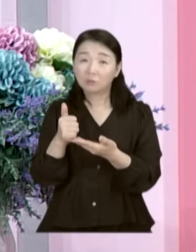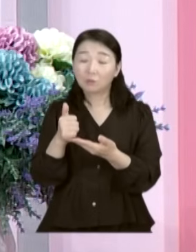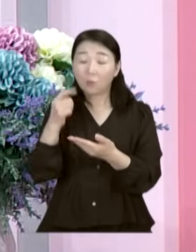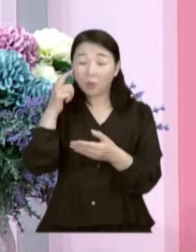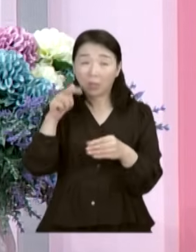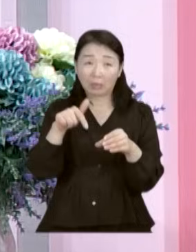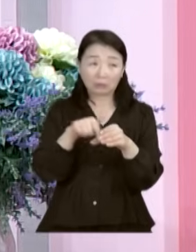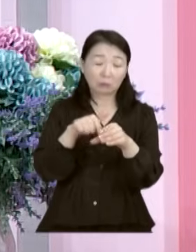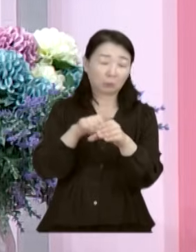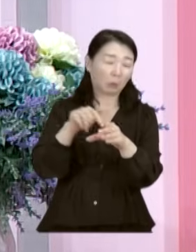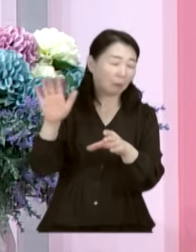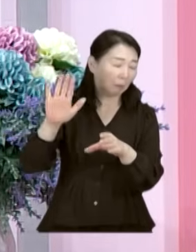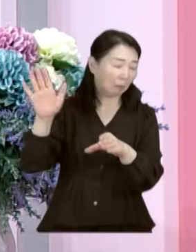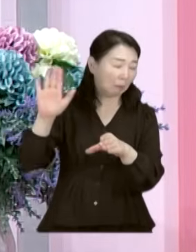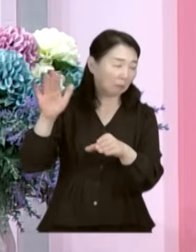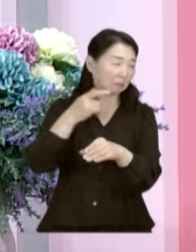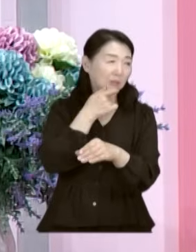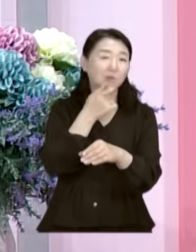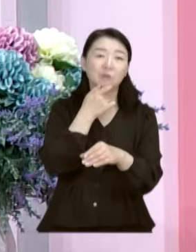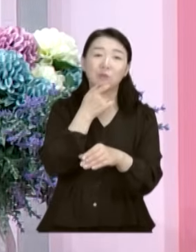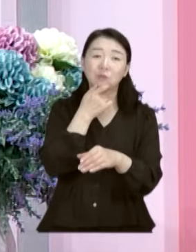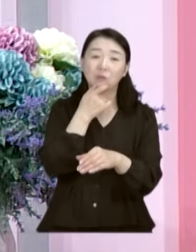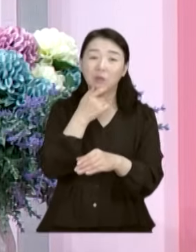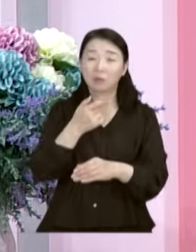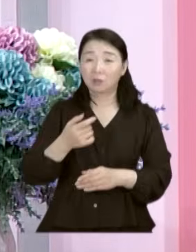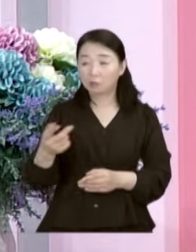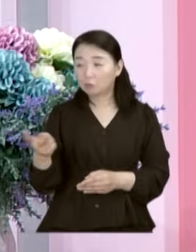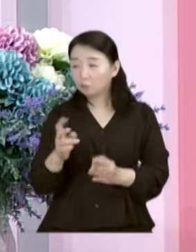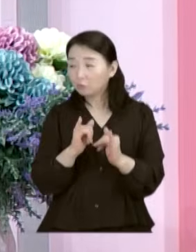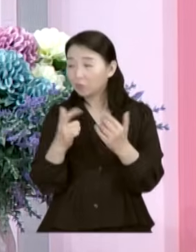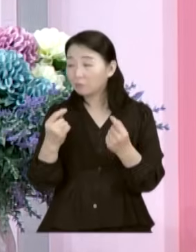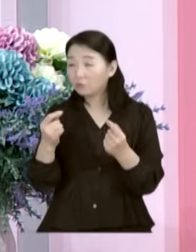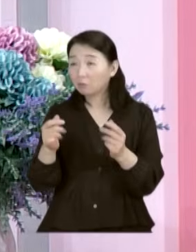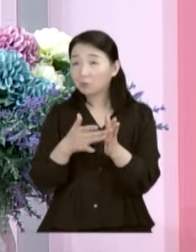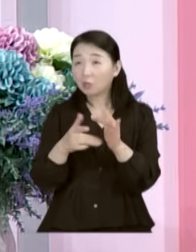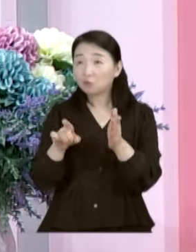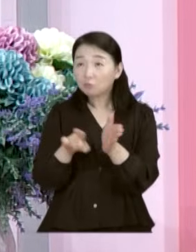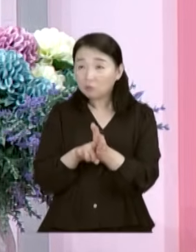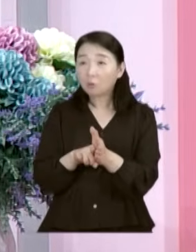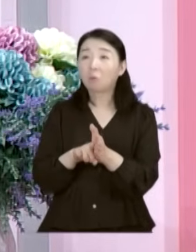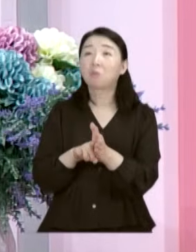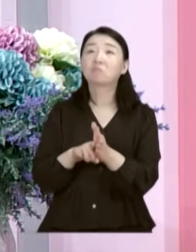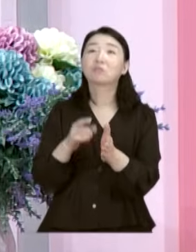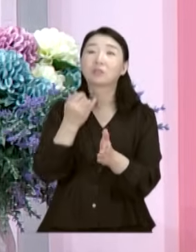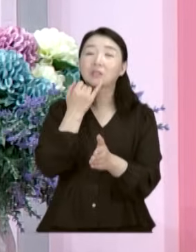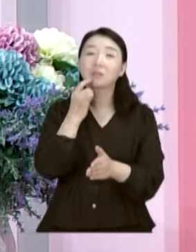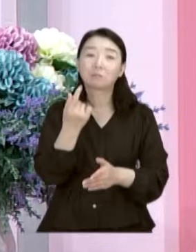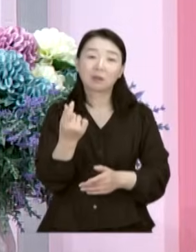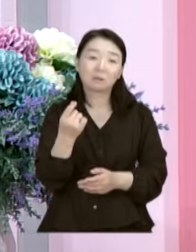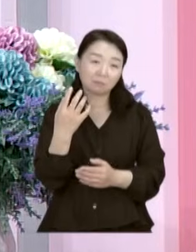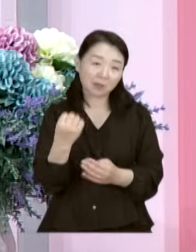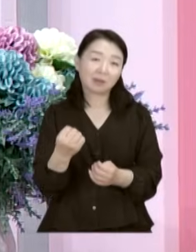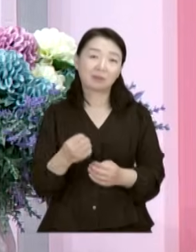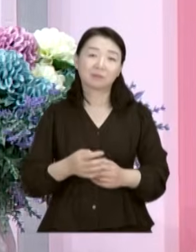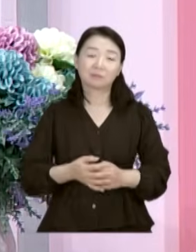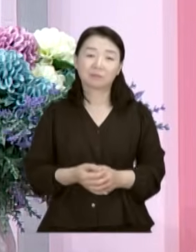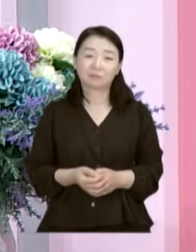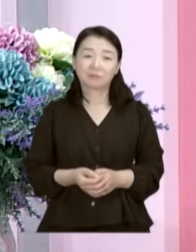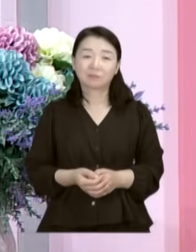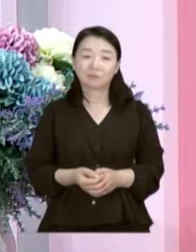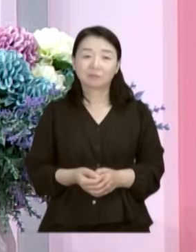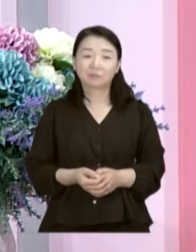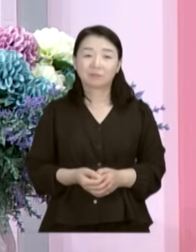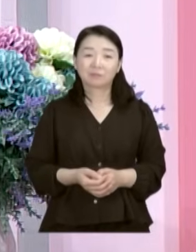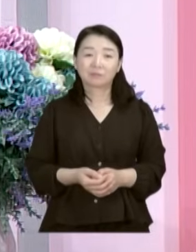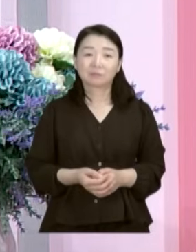예수 자기는 기독교 안 좋아하는데 얘네처럼 예수빈 되려면 예수 믿을 만하네 이런